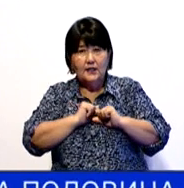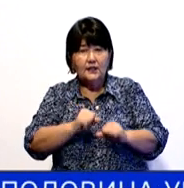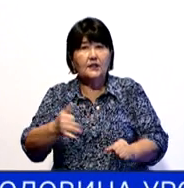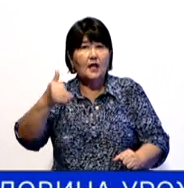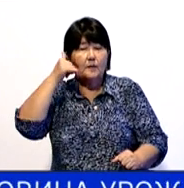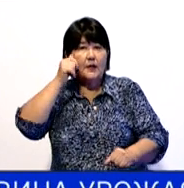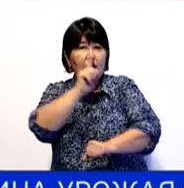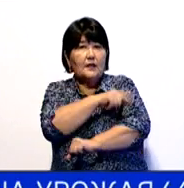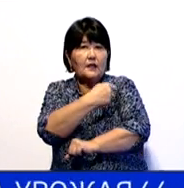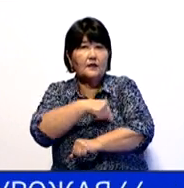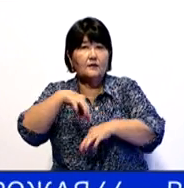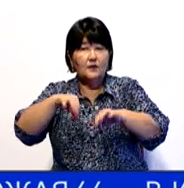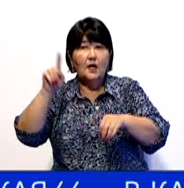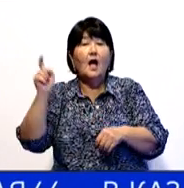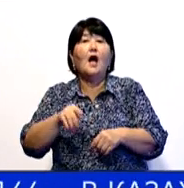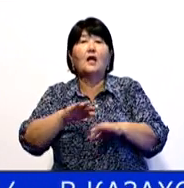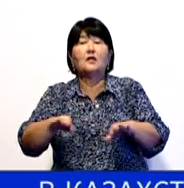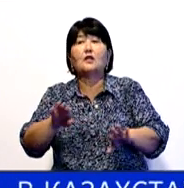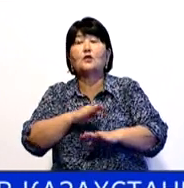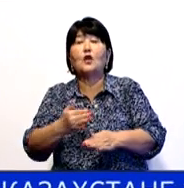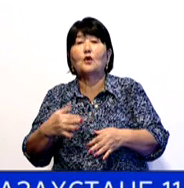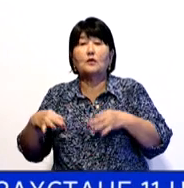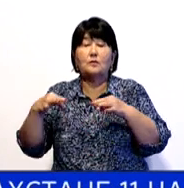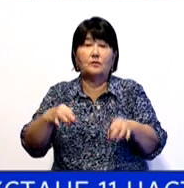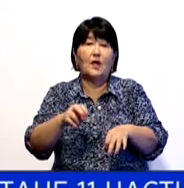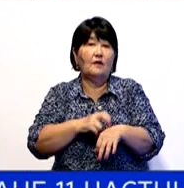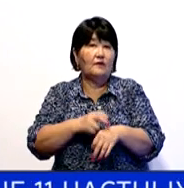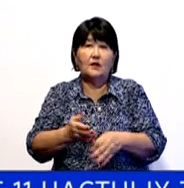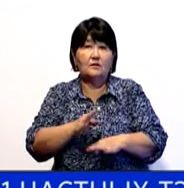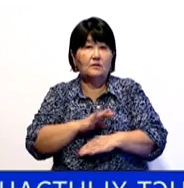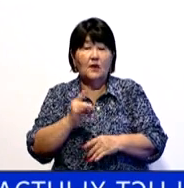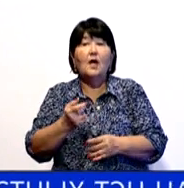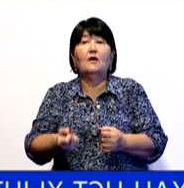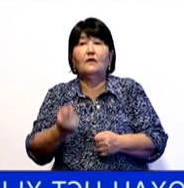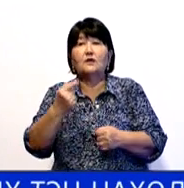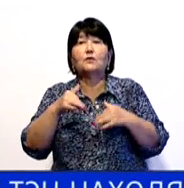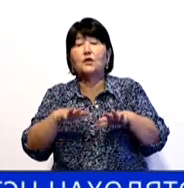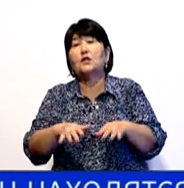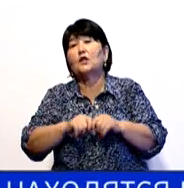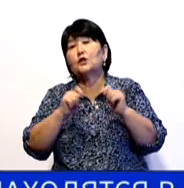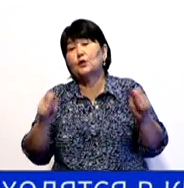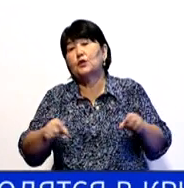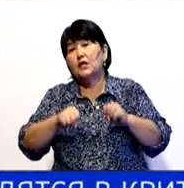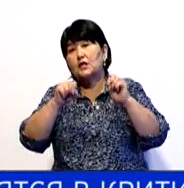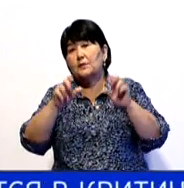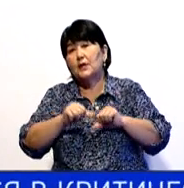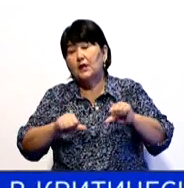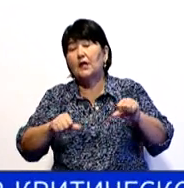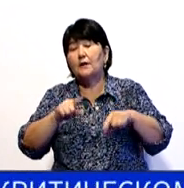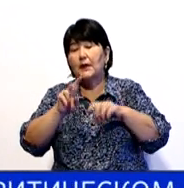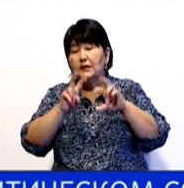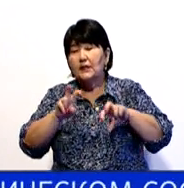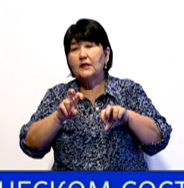позвонить в скорую. К сожалению, дети скончались до приезда врачей. По данному факту возбуждено дело. Создана специальная комиссия по расследованию